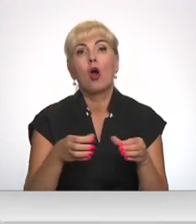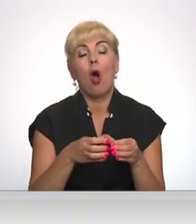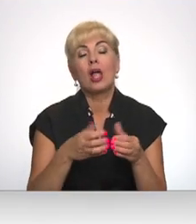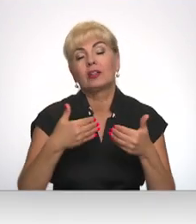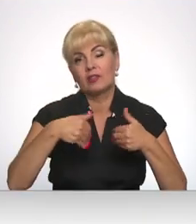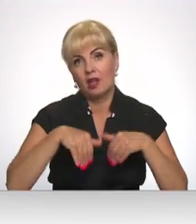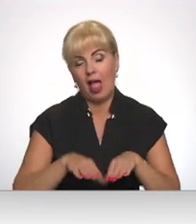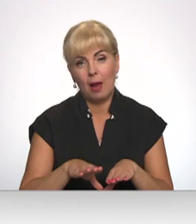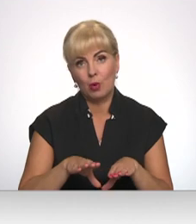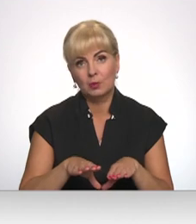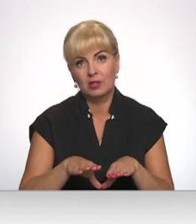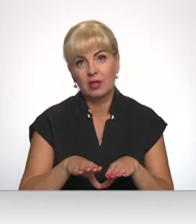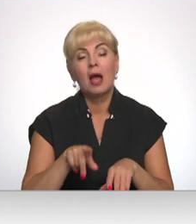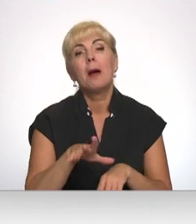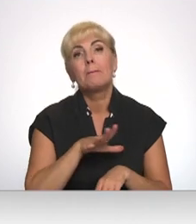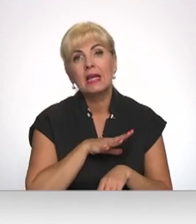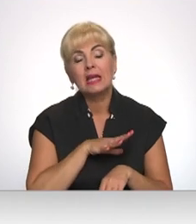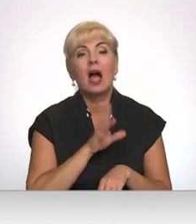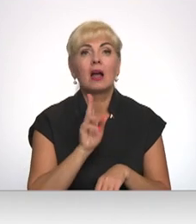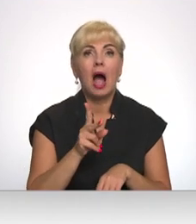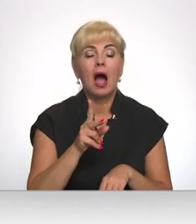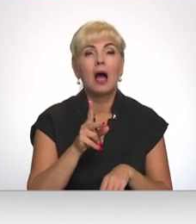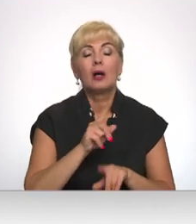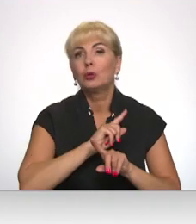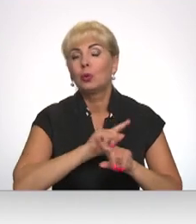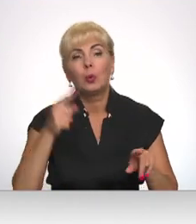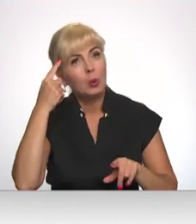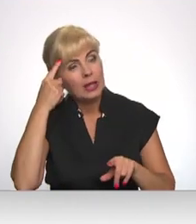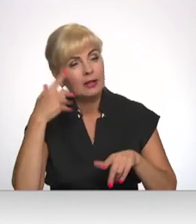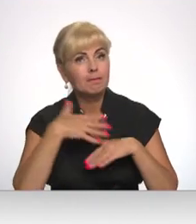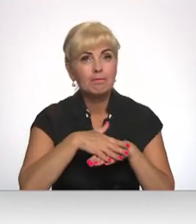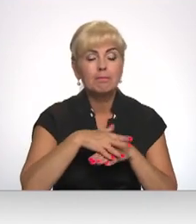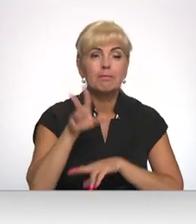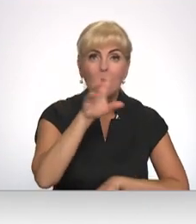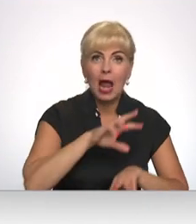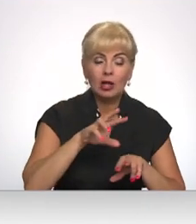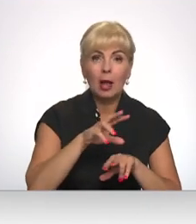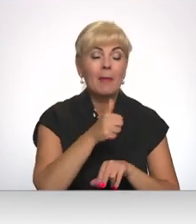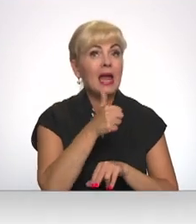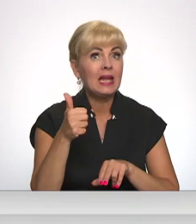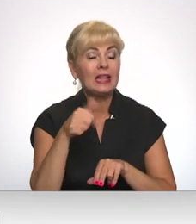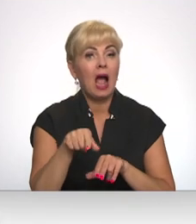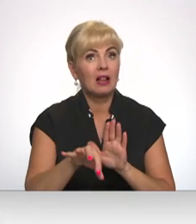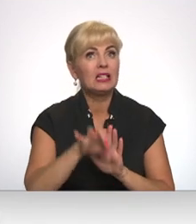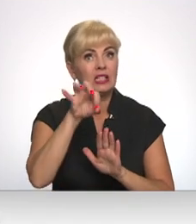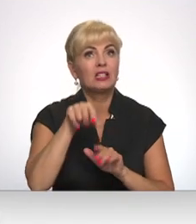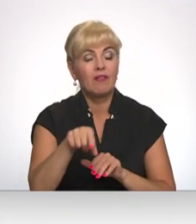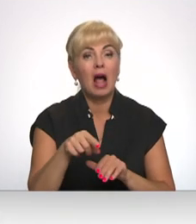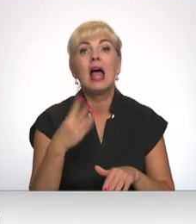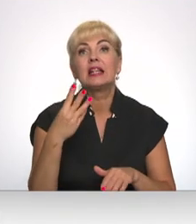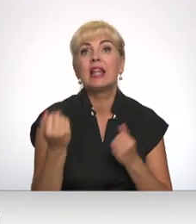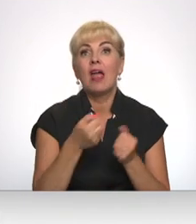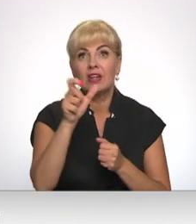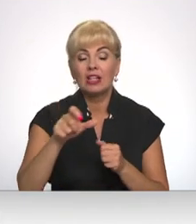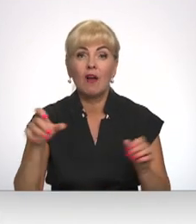Tas bija kolektīvs lēmums. Bija tāda kā prāta vētra un meklējām, ko darīt, bet ideāls izrādījās šis variants. No 9